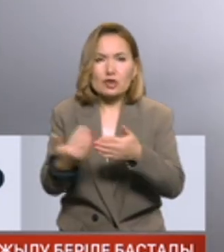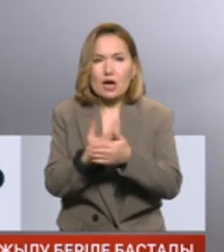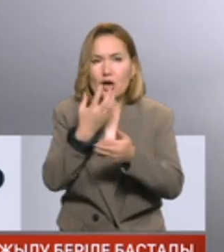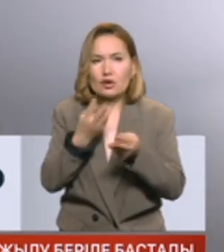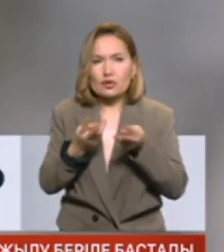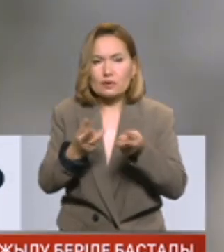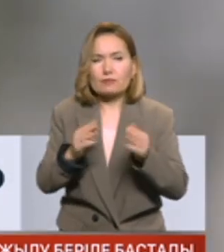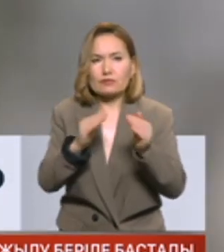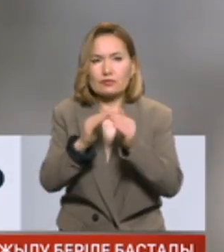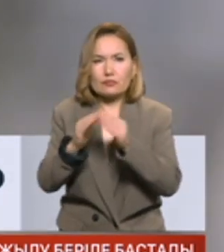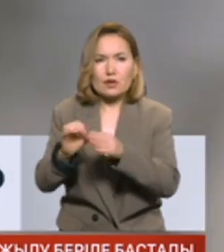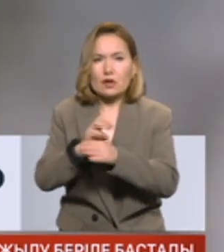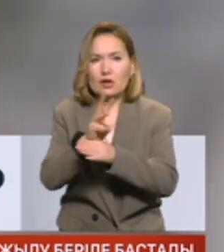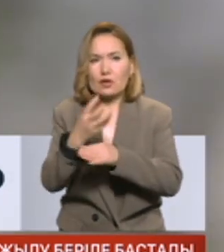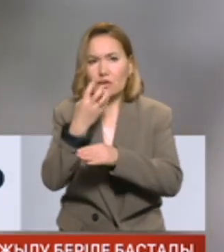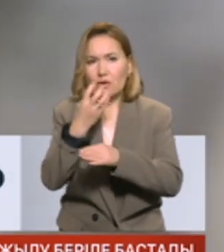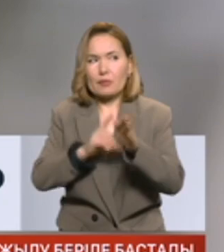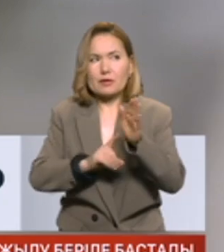іске қосылған.